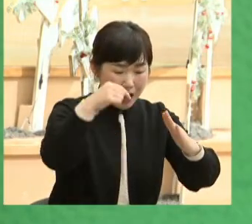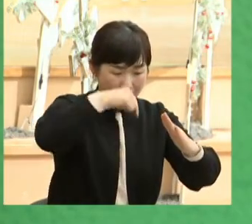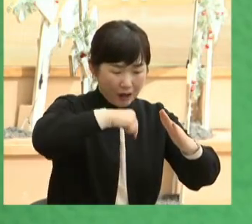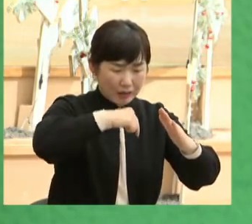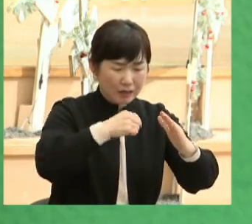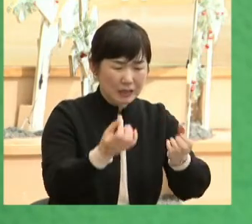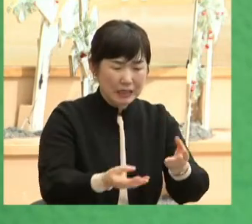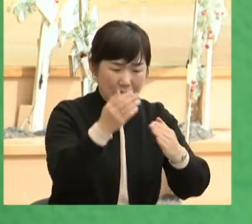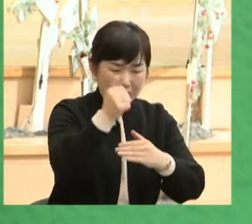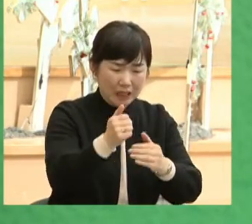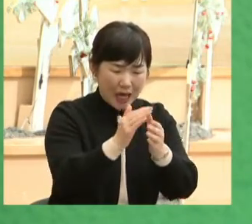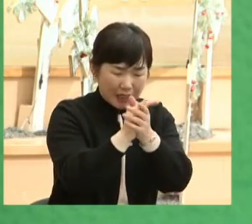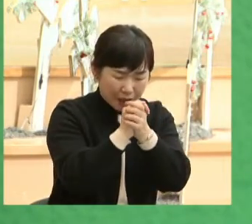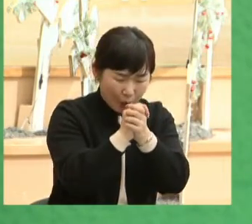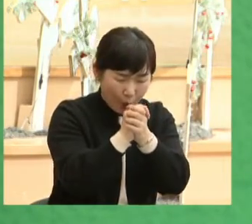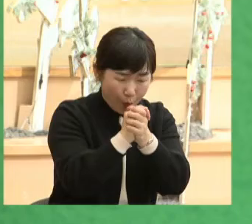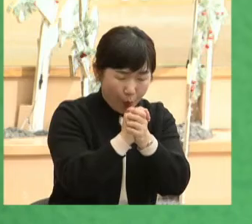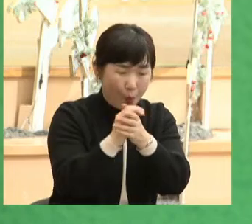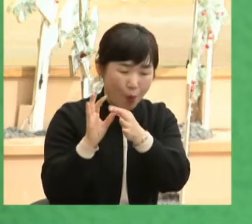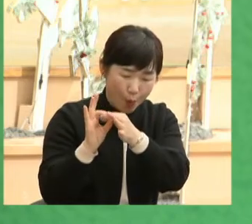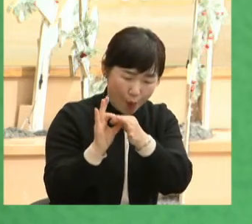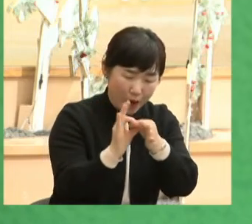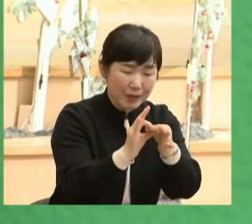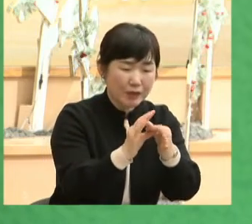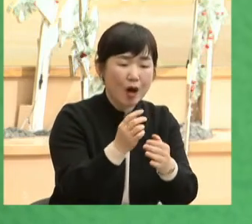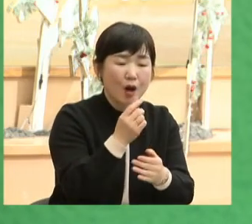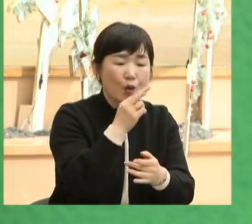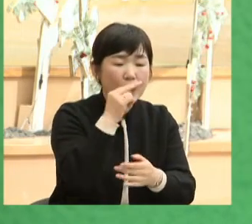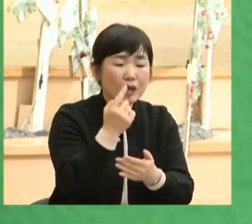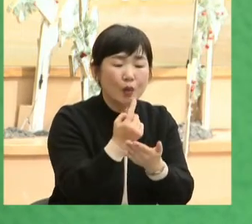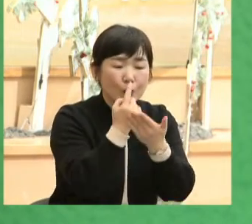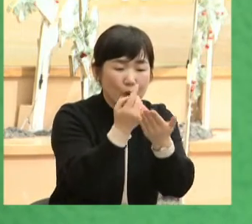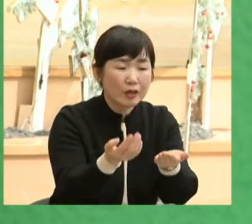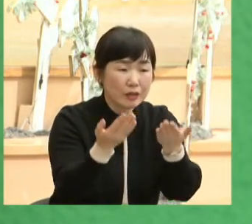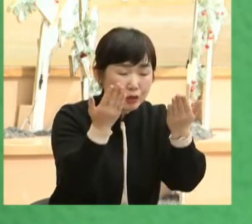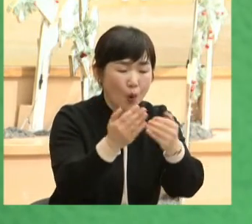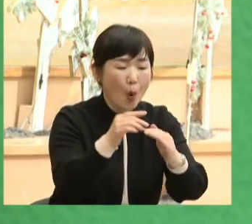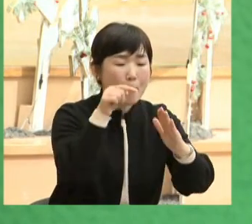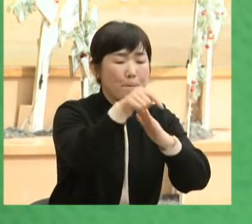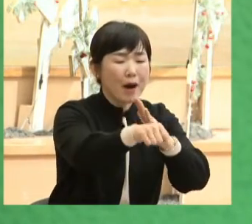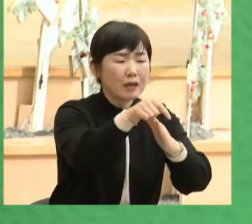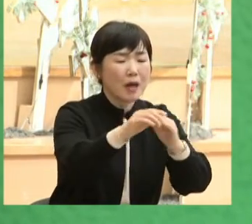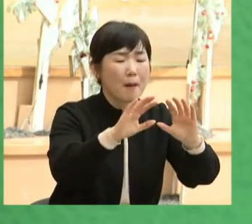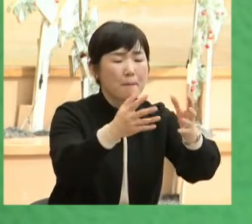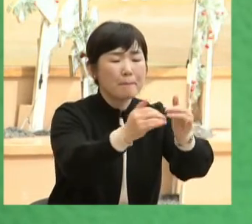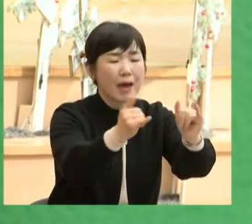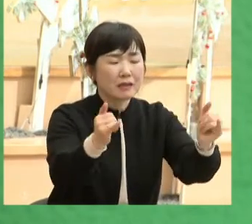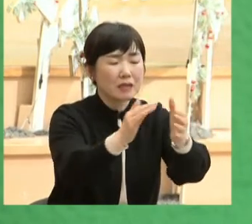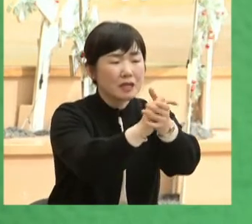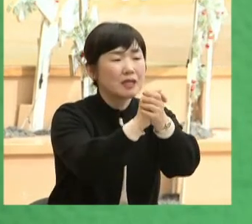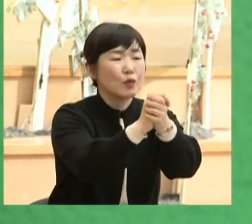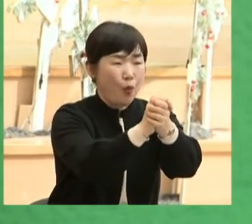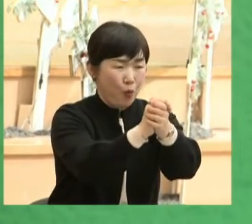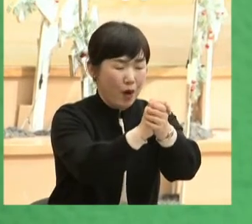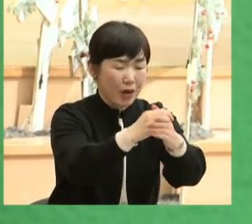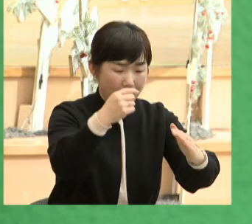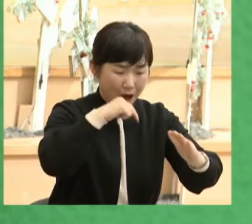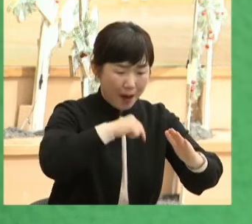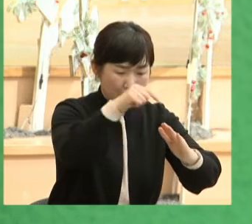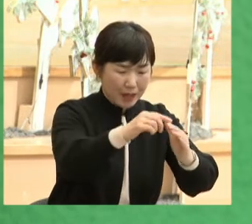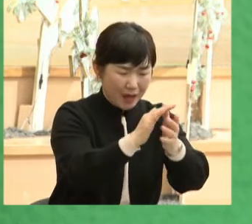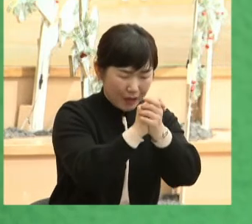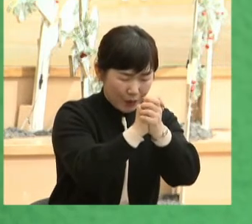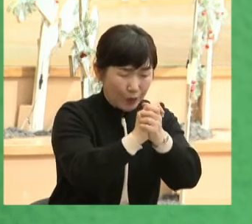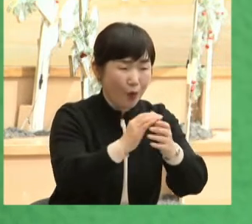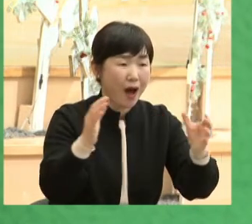분양을 올리면서 제사장이 기도가 올라가고 그다음에 성전 밖에서는 백성이 올라가고 그렇게 막 합쳐져 가지고 하나님 앞에 기도